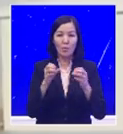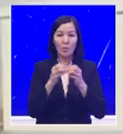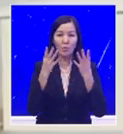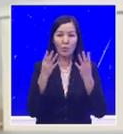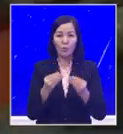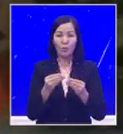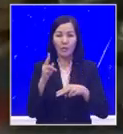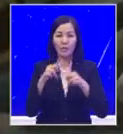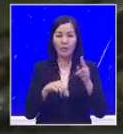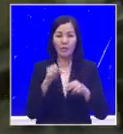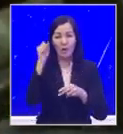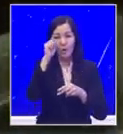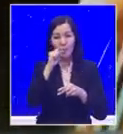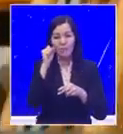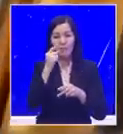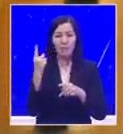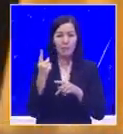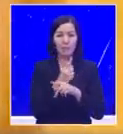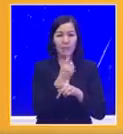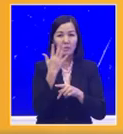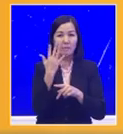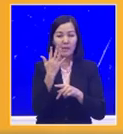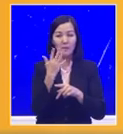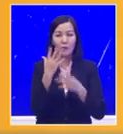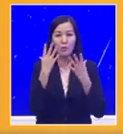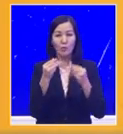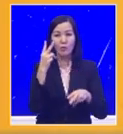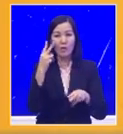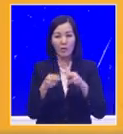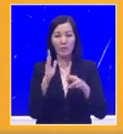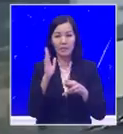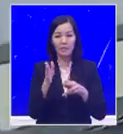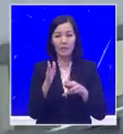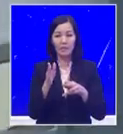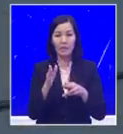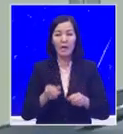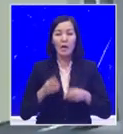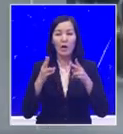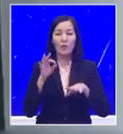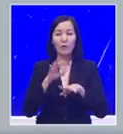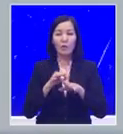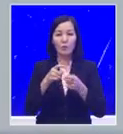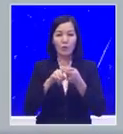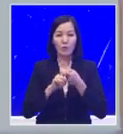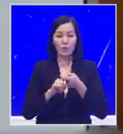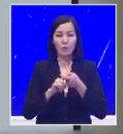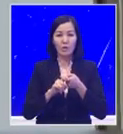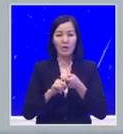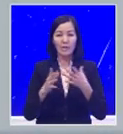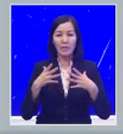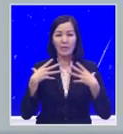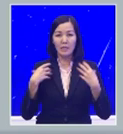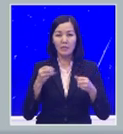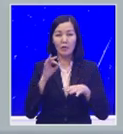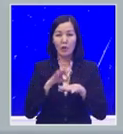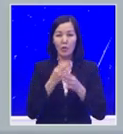салса, өзбектер алғашқы госпиталды 5 күн ішінде аяқтауға дәмелі. Мұнда қауіпті індетті жұқтырғандар ғана жатпайды. Денсаулық